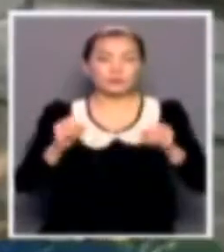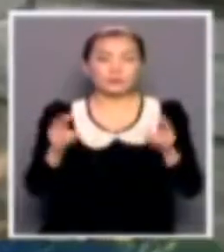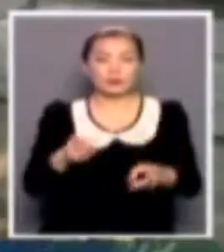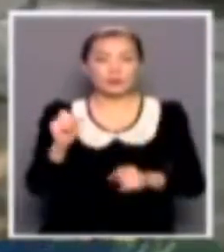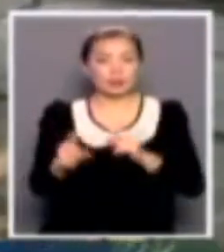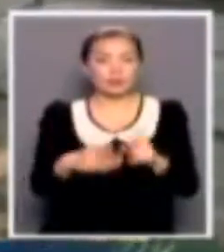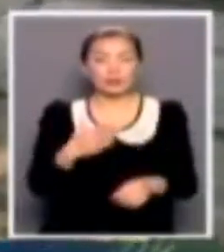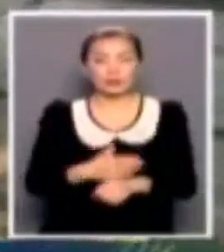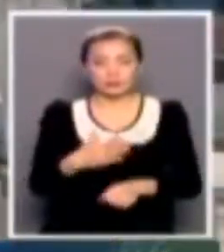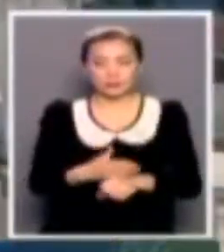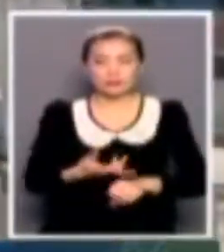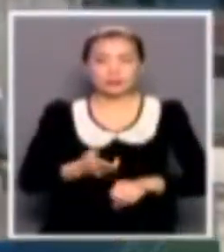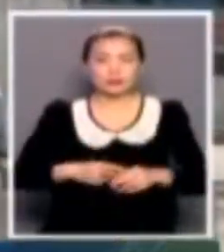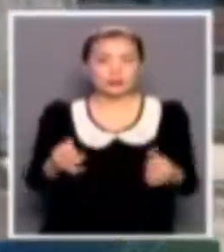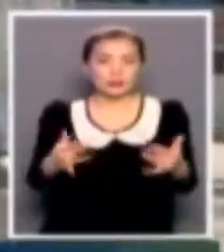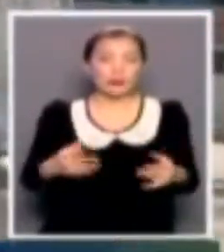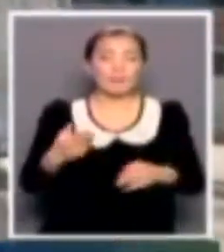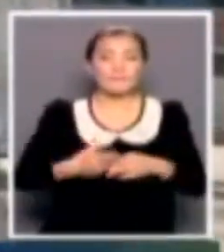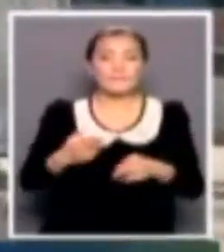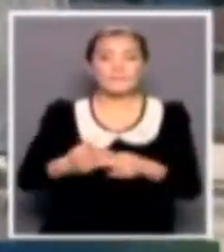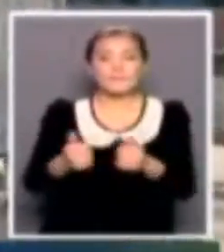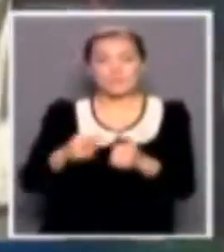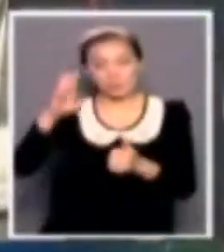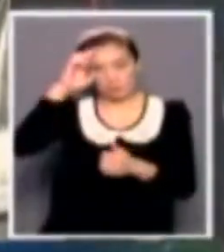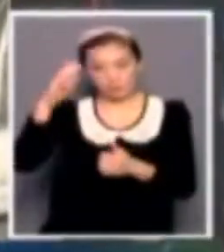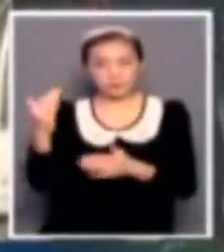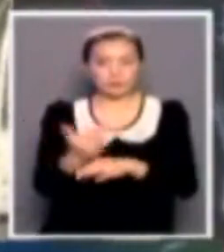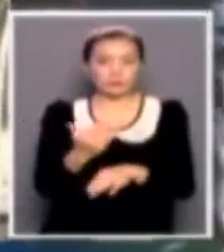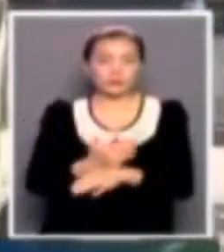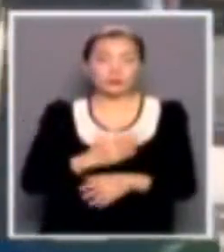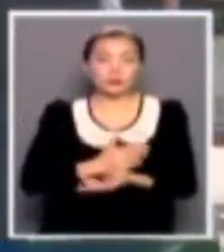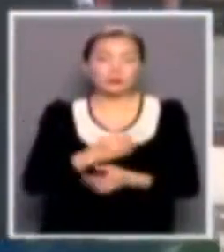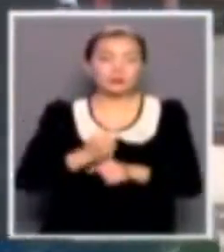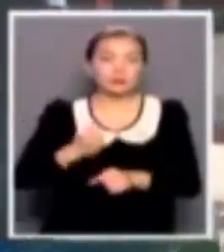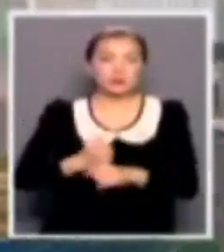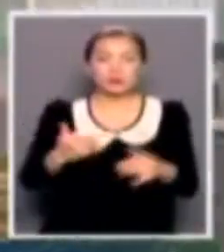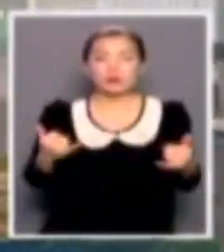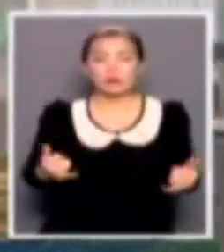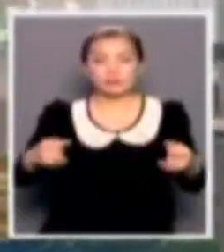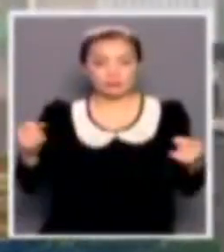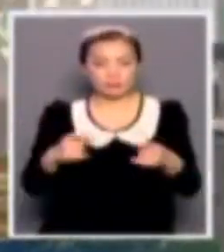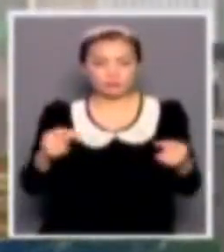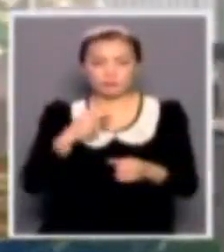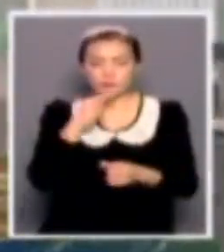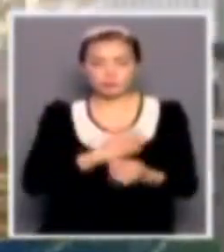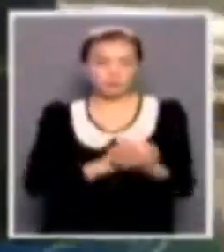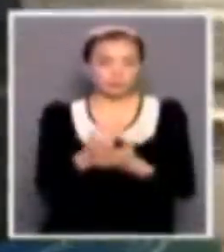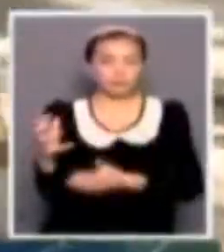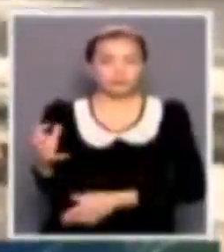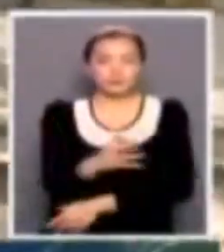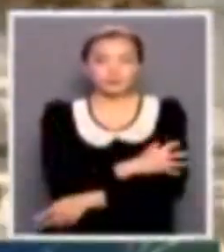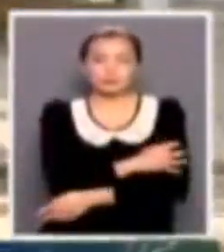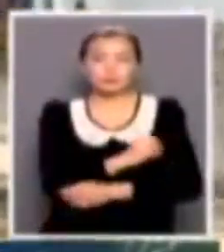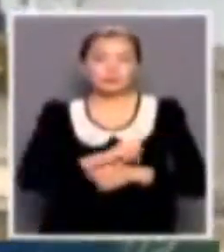тапсырыс беретін көрінеді. Ал қажетті шикізаттар көрші елдерден тасымалданады. Өндіріс қазіргі талаптарға сай жоғары